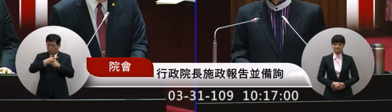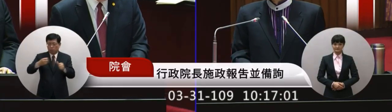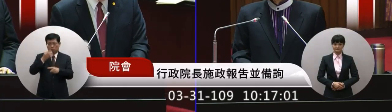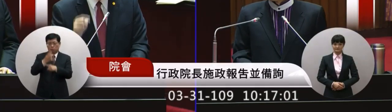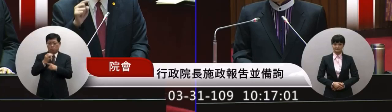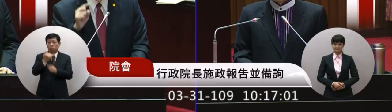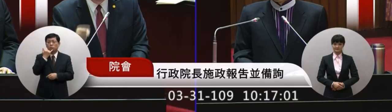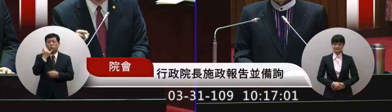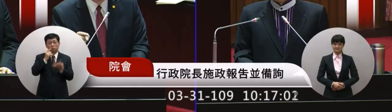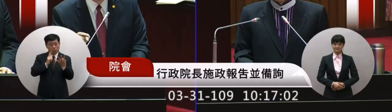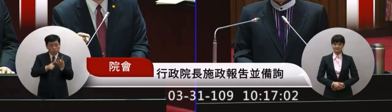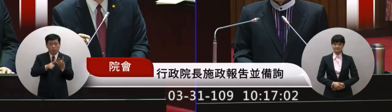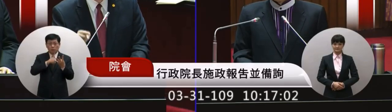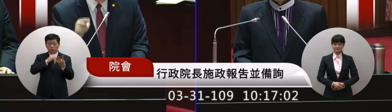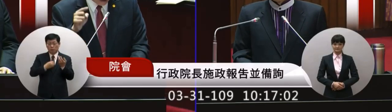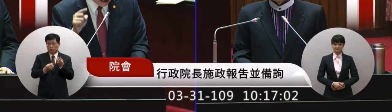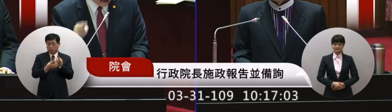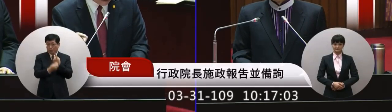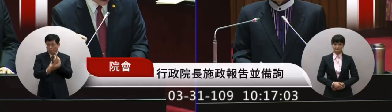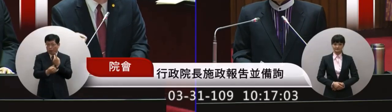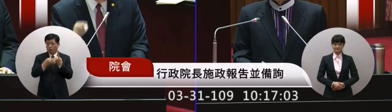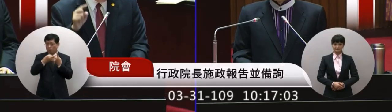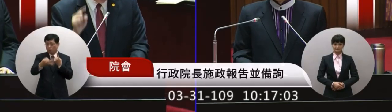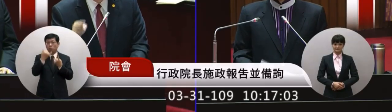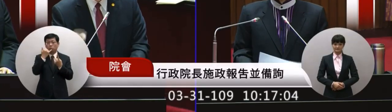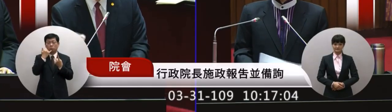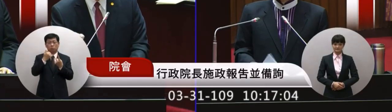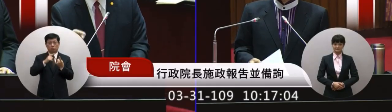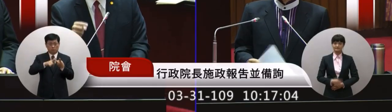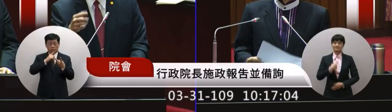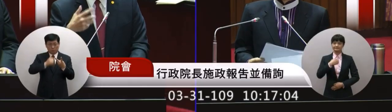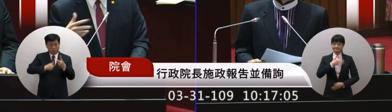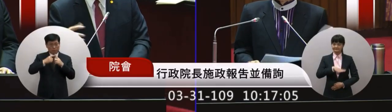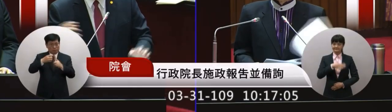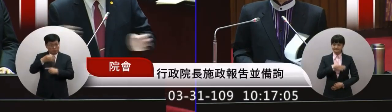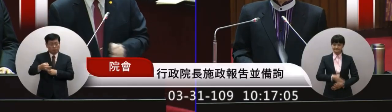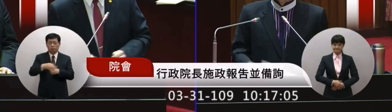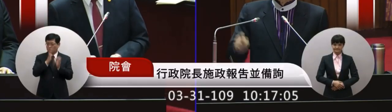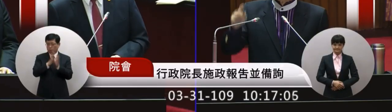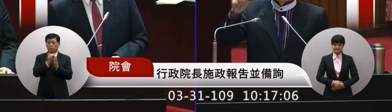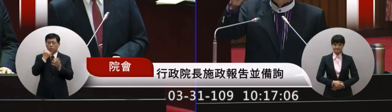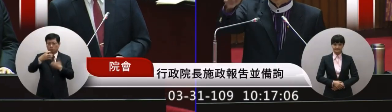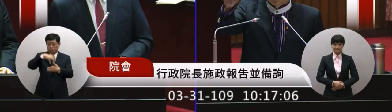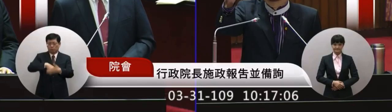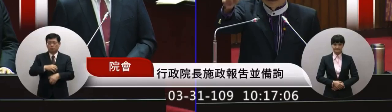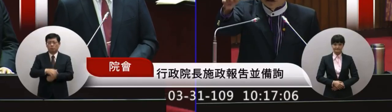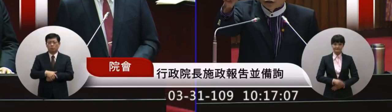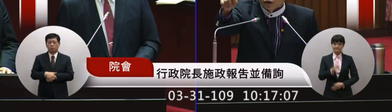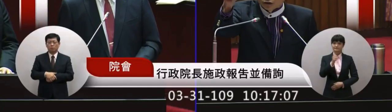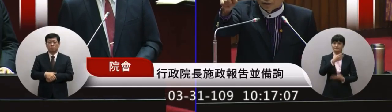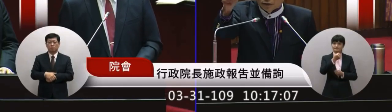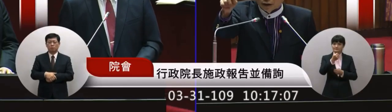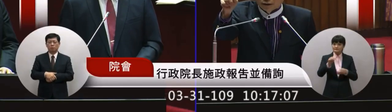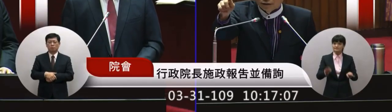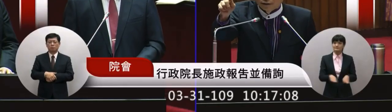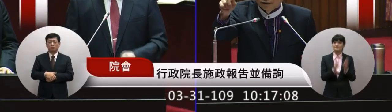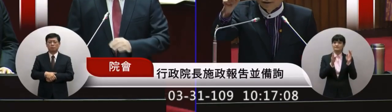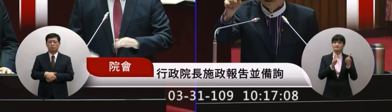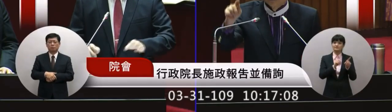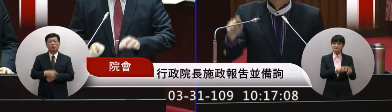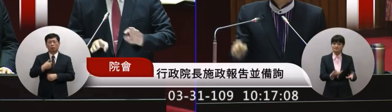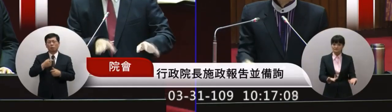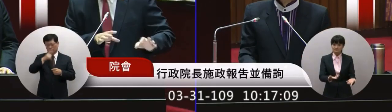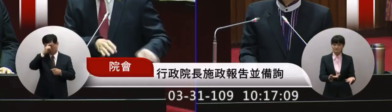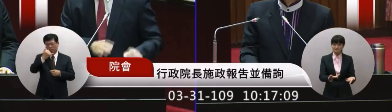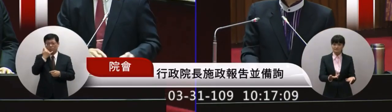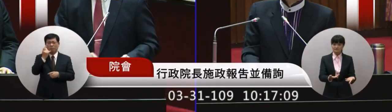扣。哦，啊个行动支付，啊加只个实体支付， 加拢 并行啦。 什么时候开始使用？什么时候开始使用？ 即个阮